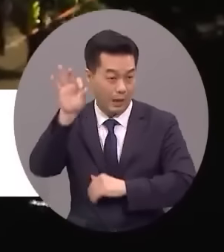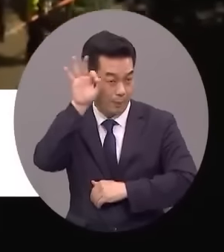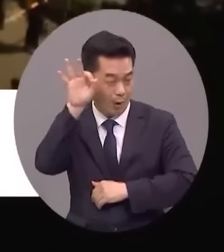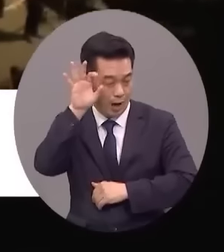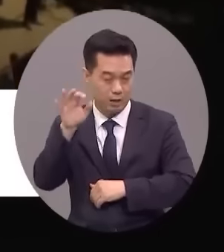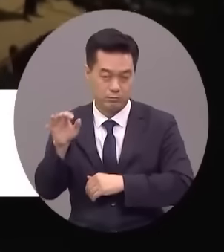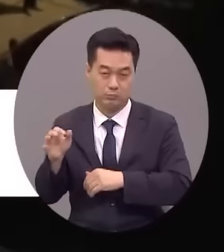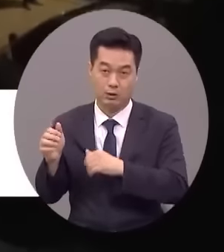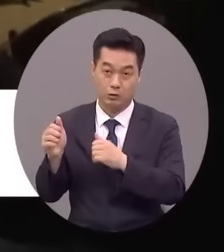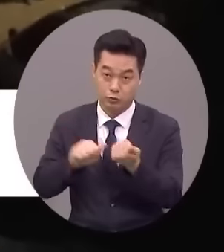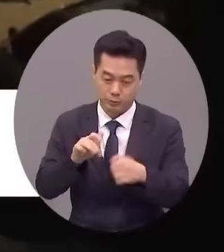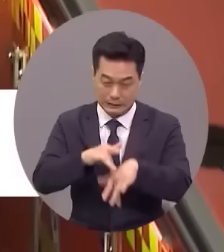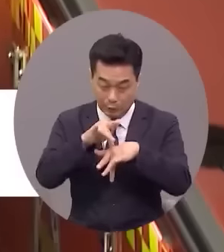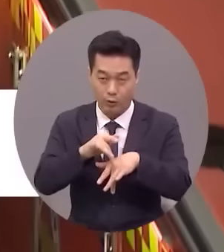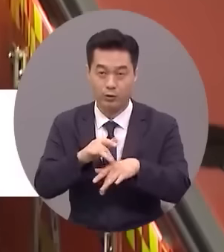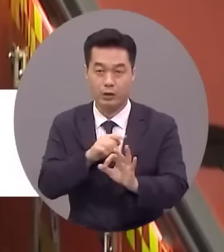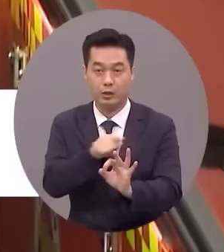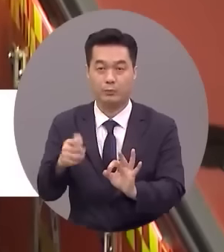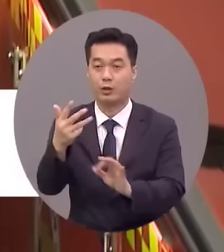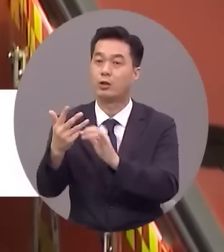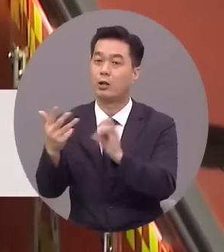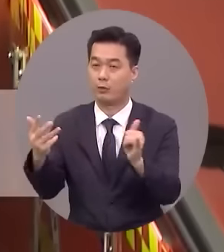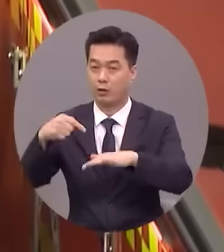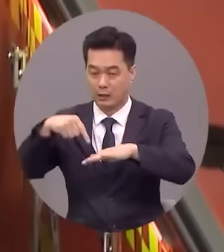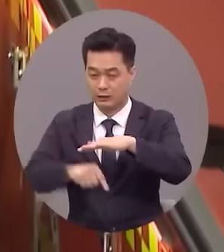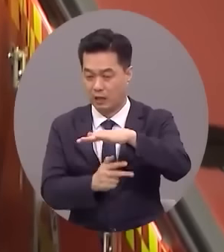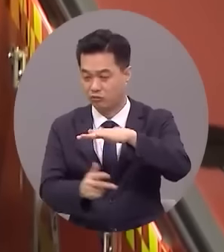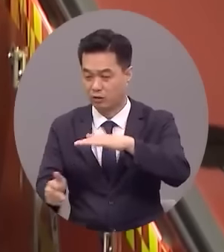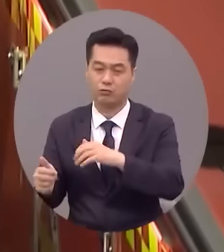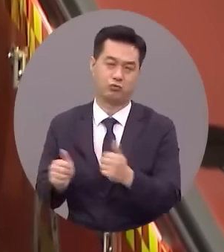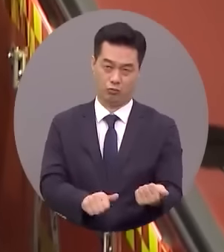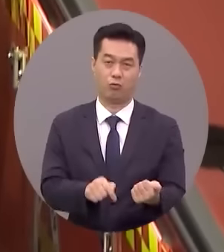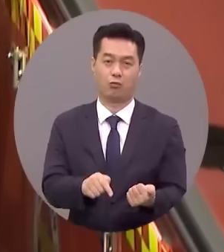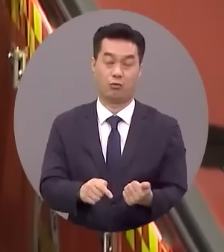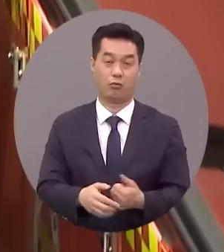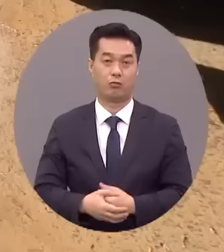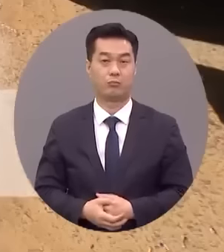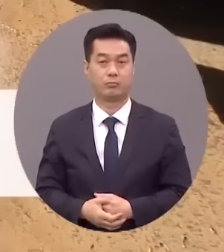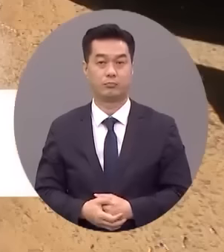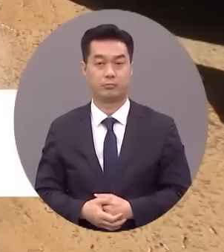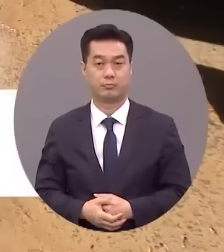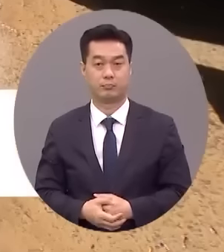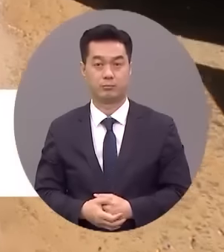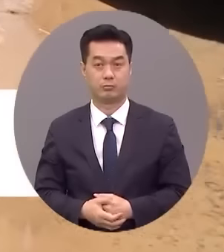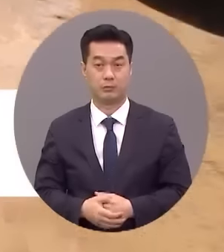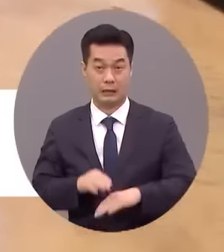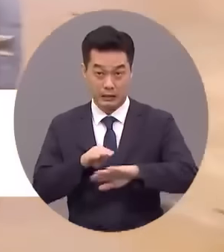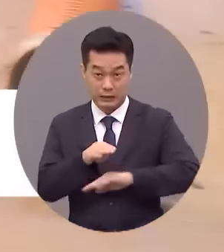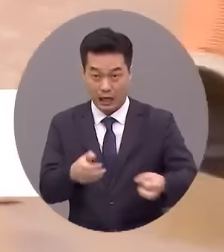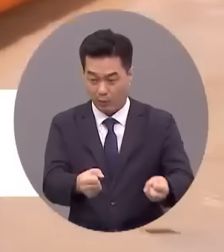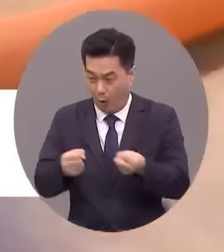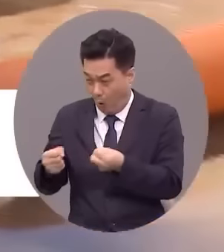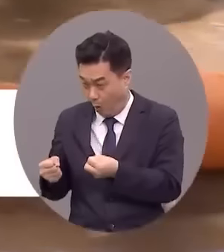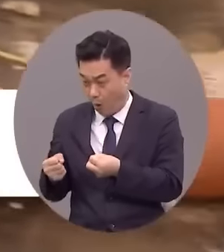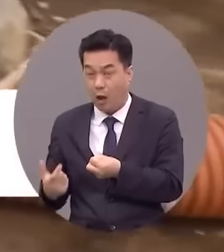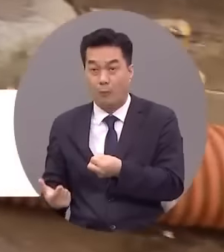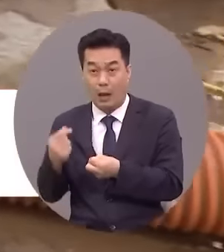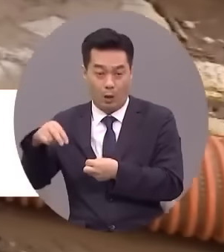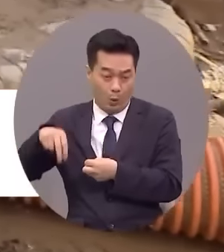숨지거나 실종된 10명 중 8명이 지하 주차장에서 변을 당했습니다. 차를 빼고 여기 입구에 막